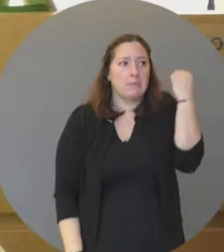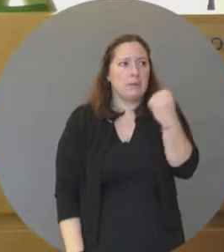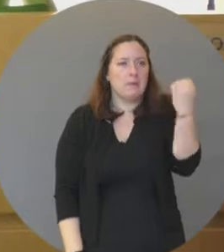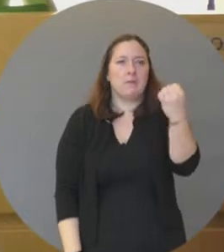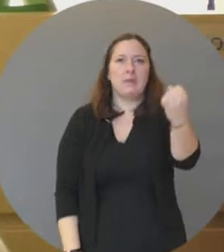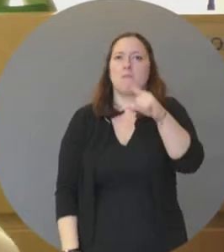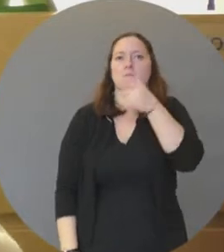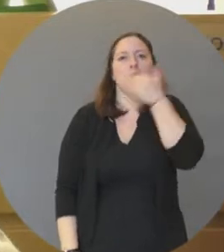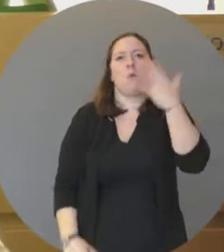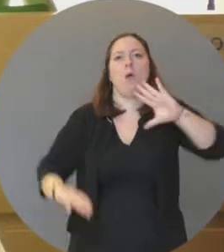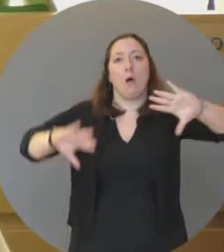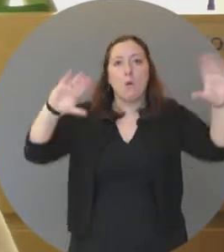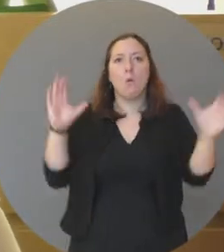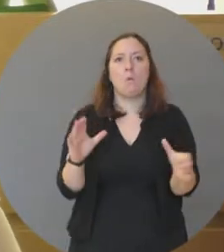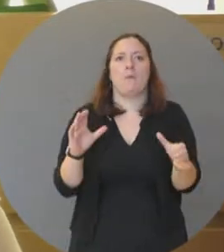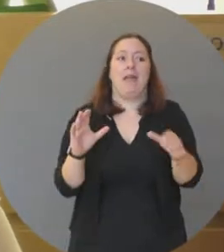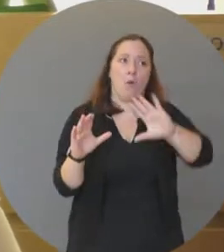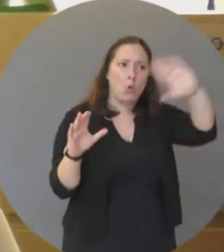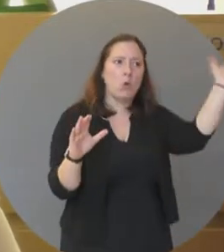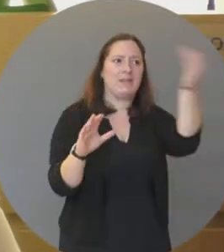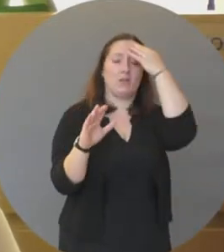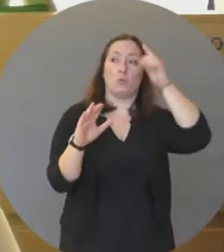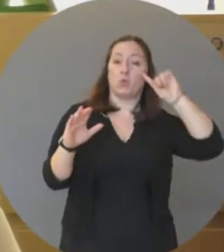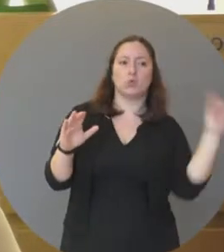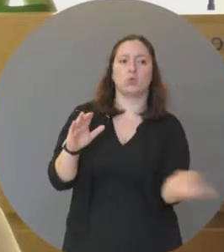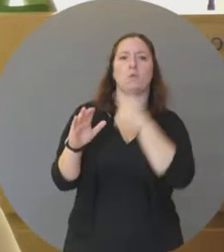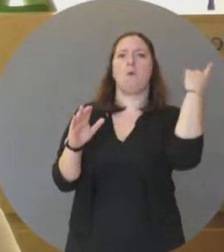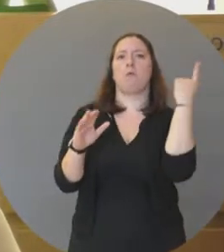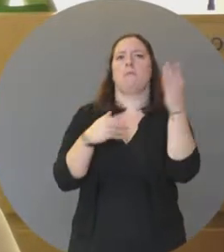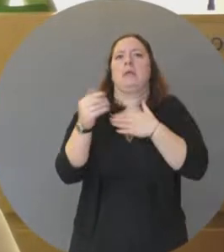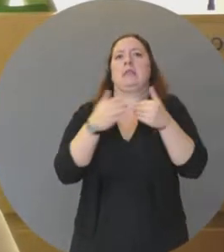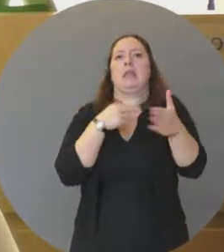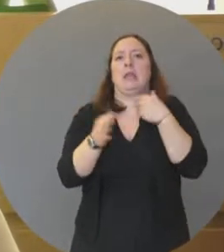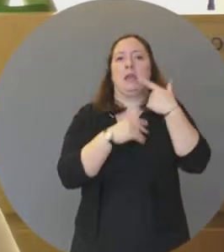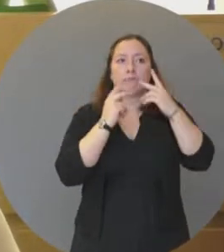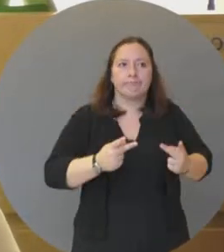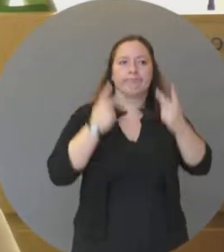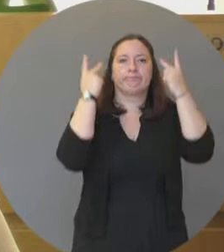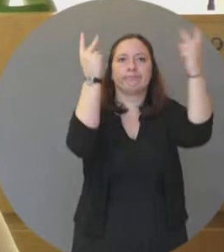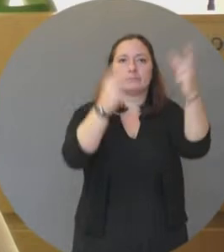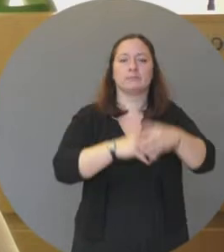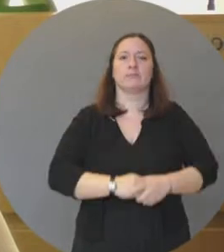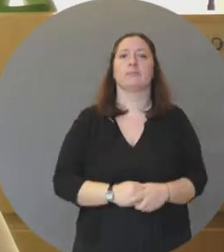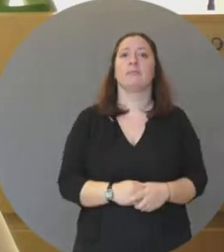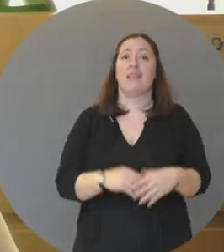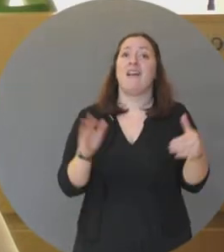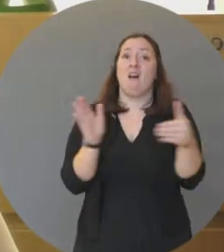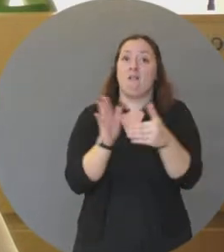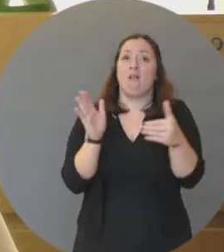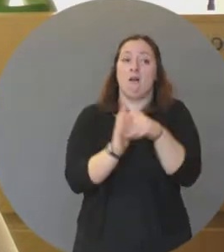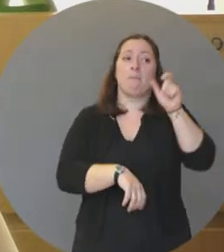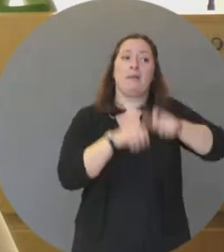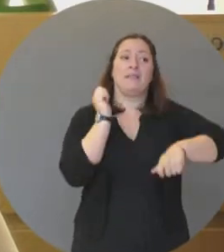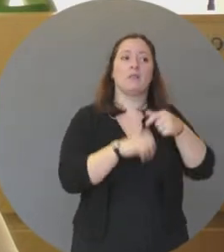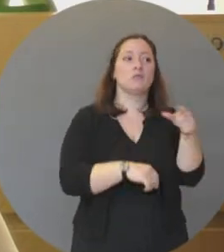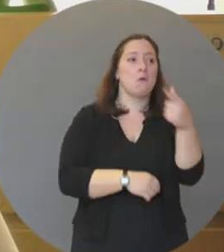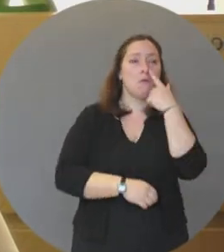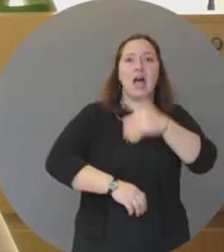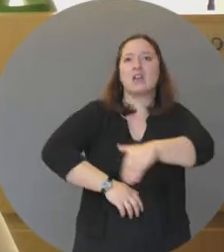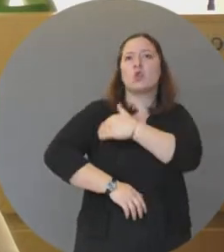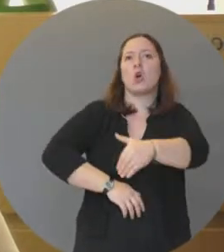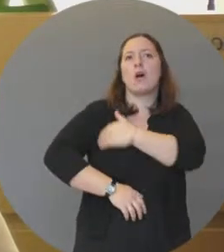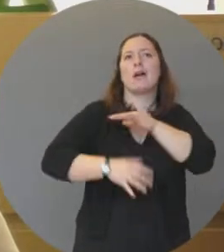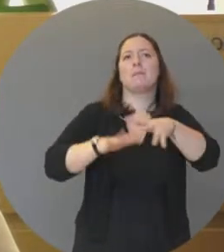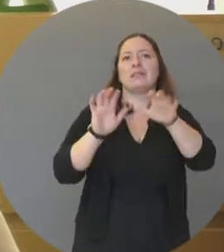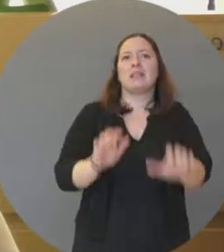une reconnaissance globale il y a encore des exclus de toute revalorisation c'est le cas des agents administratifs et techniques